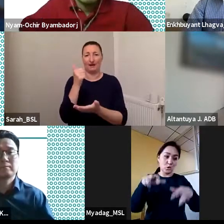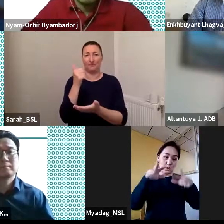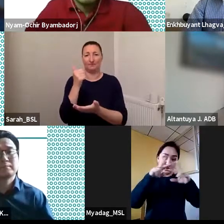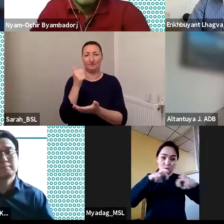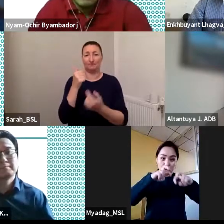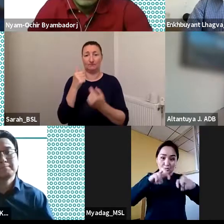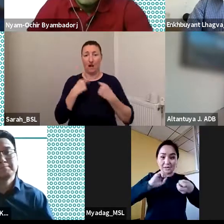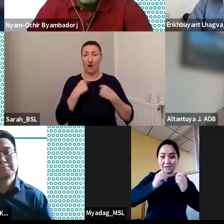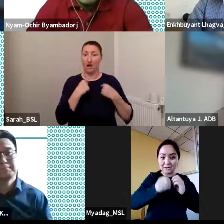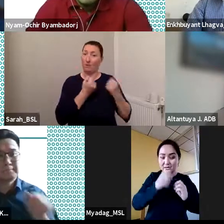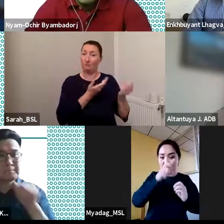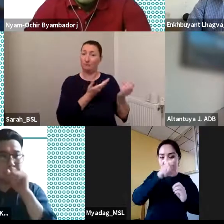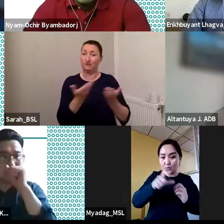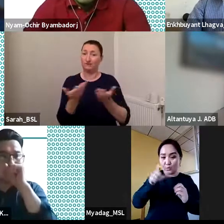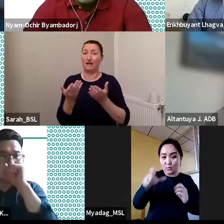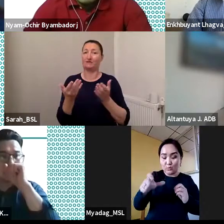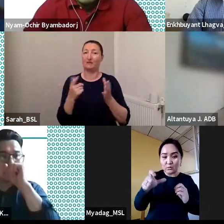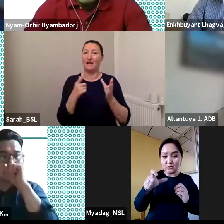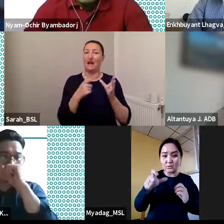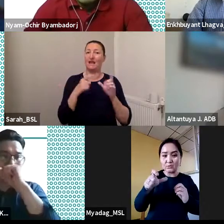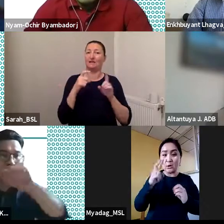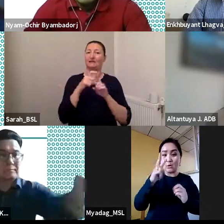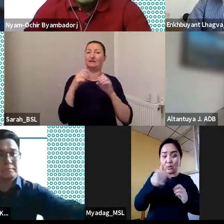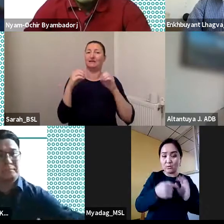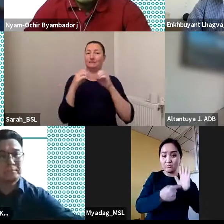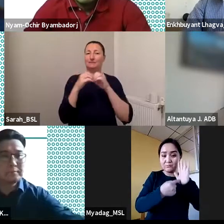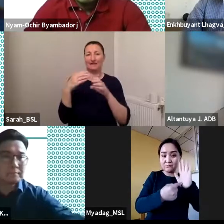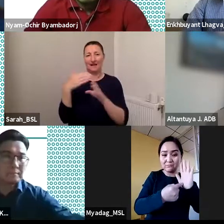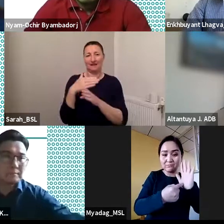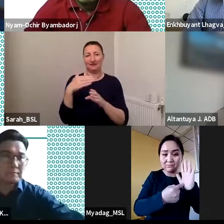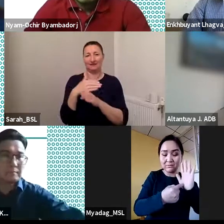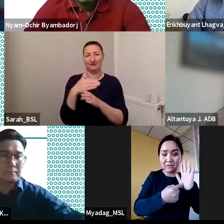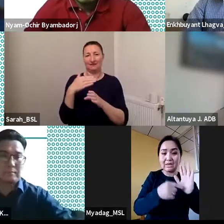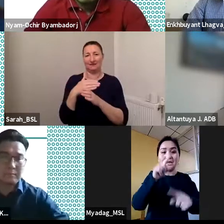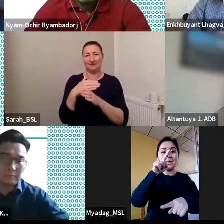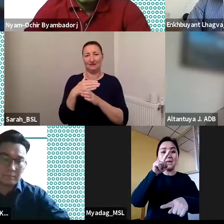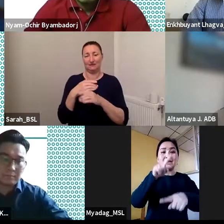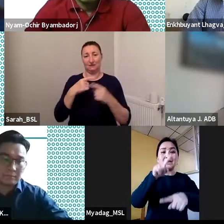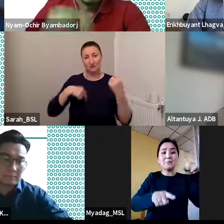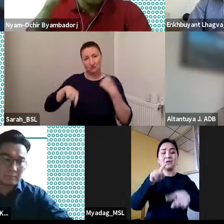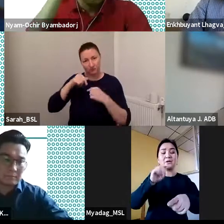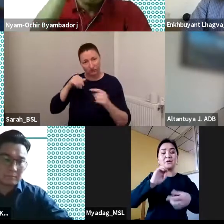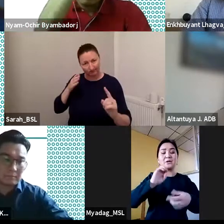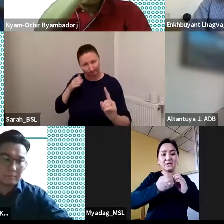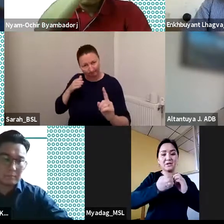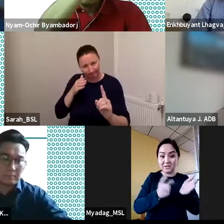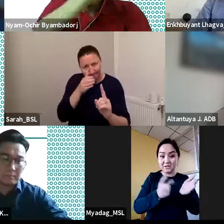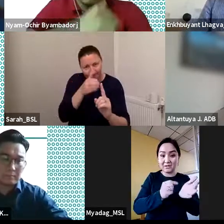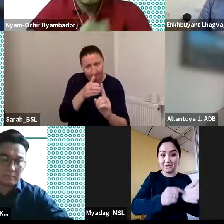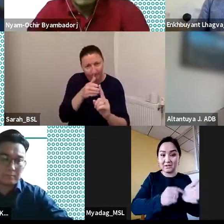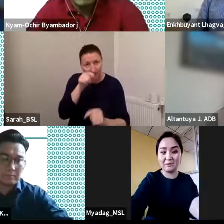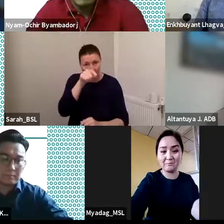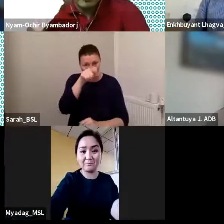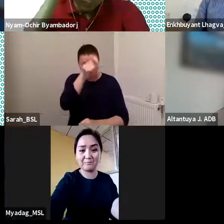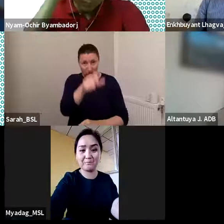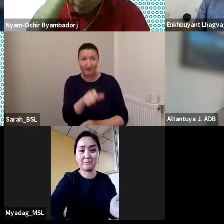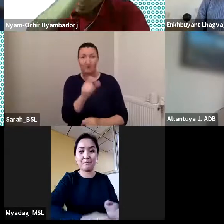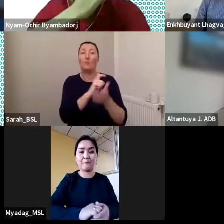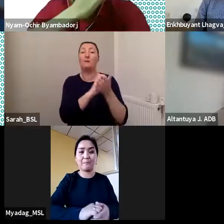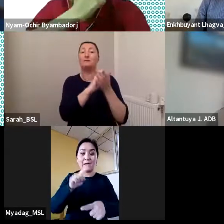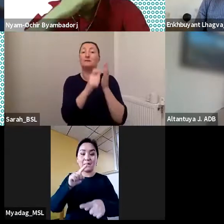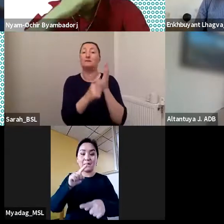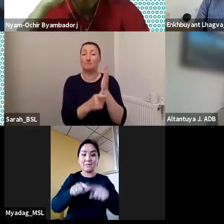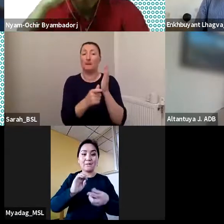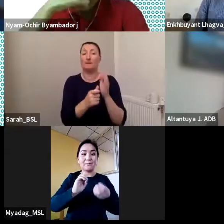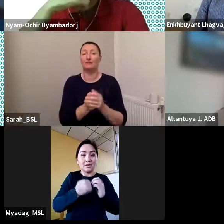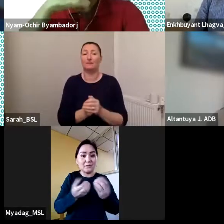үгэн дээрээс үргэлжлүүлмээр байна. Бид нар ямар нэг юм хийж эхлэх хэрэгтэй байна гэд. Тэгэхээр тэр ямар нэг юм хийж эхлэн гэдэг нь бол